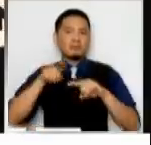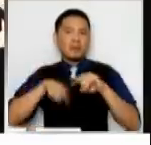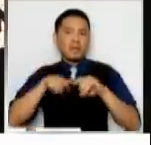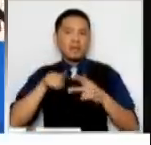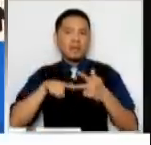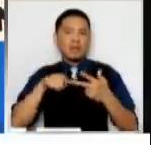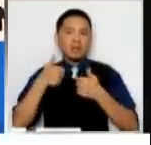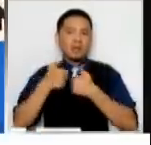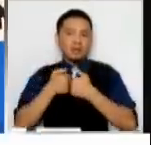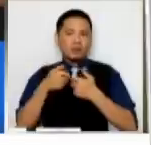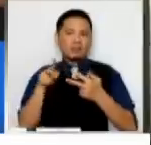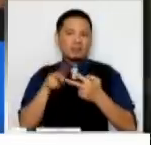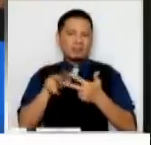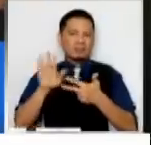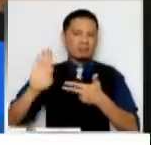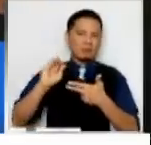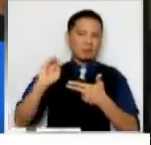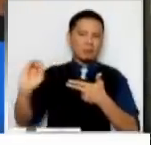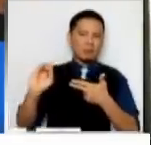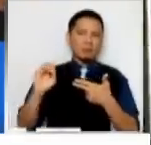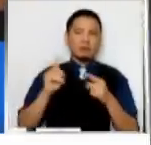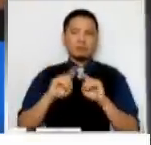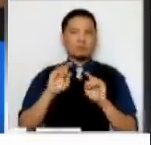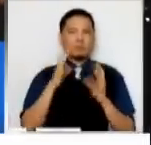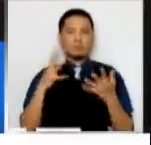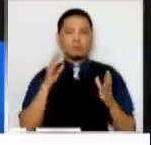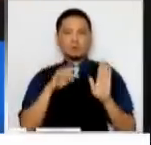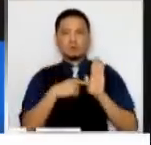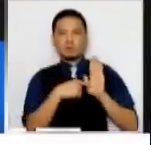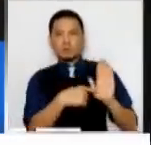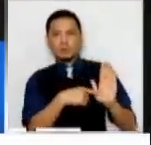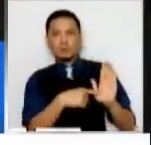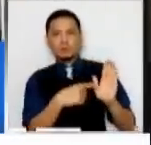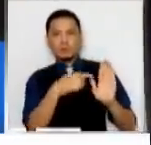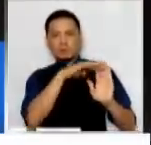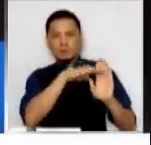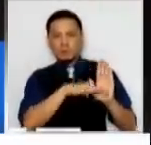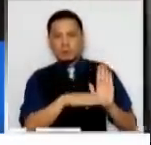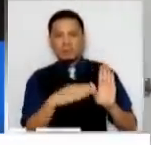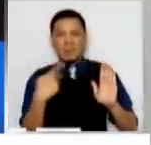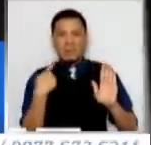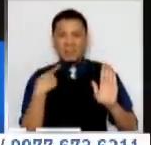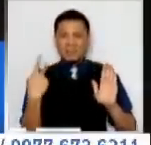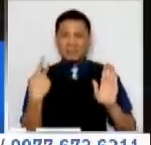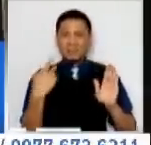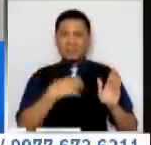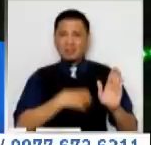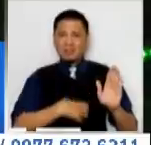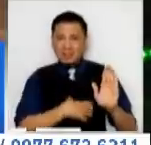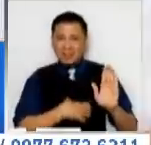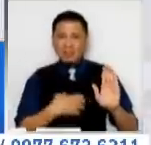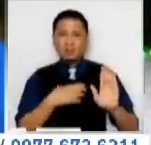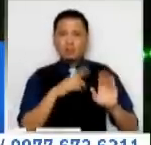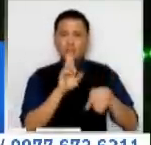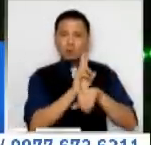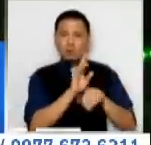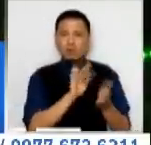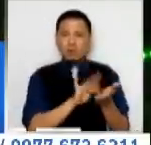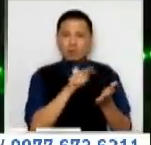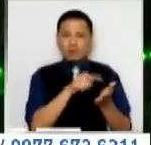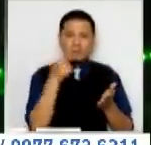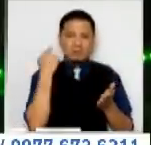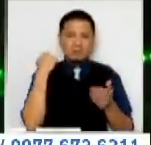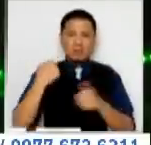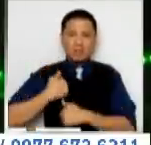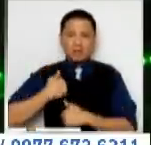ng sasakyan ng suspect. Dahil dyan, maharap siya sa patong-patong na reklamo kabilang ang usurpation of authority. Itong unang balita sa